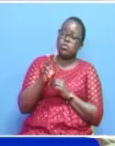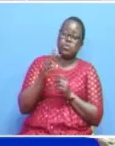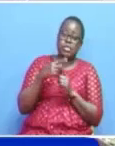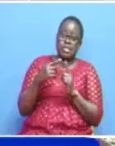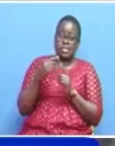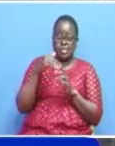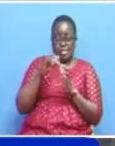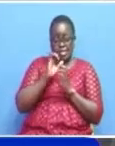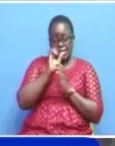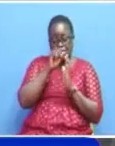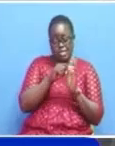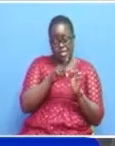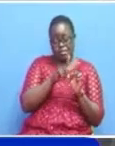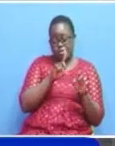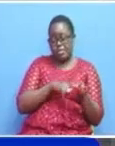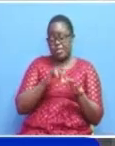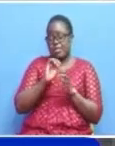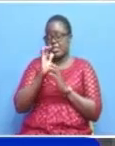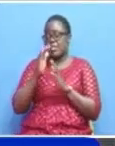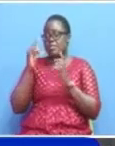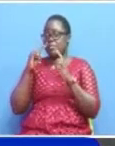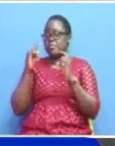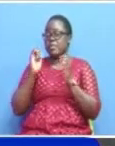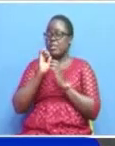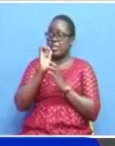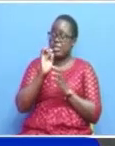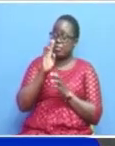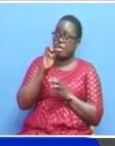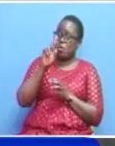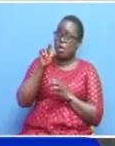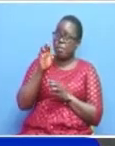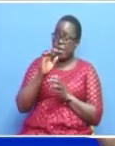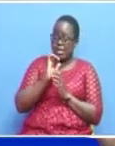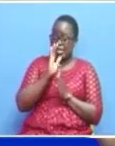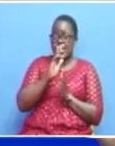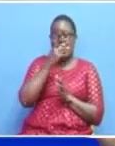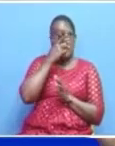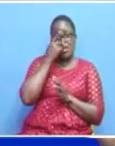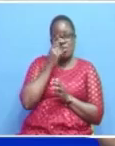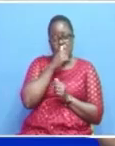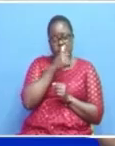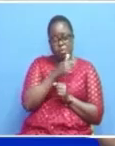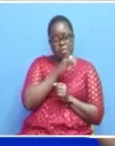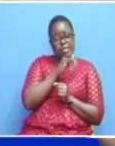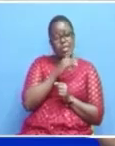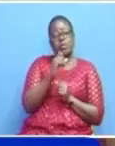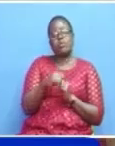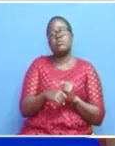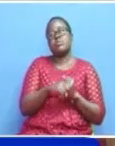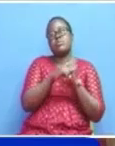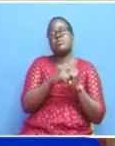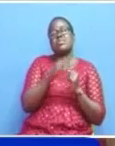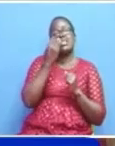ini. Kavindani kauna mwa tongo ingalikone ya ulaima tongo ini mutongo wa chama chawe pasti ni Kalonzo Musyoka ni manita kwa thana kana nimeunga mana Rigathi